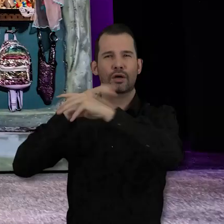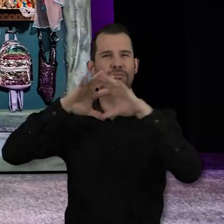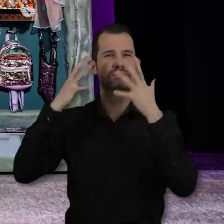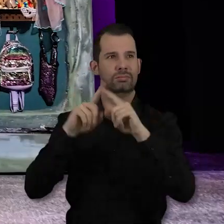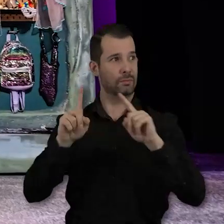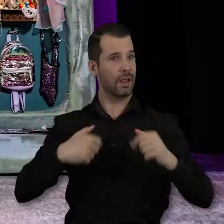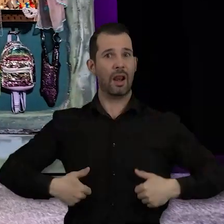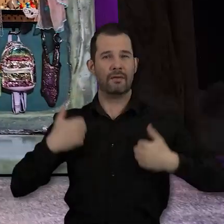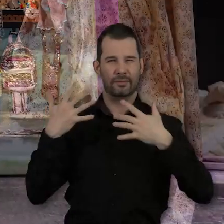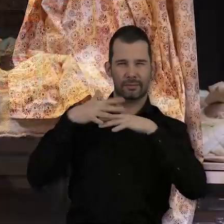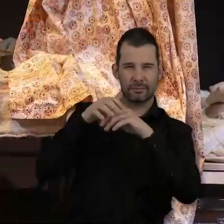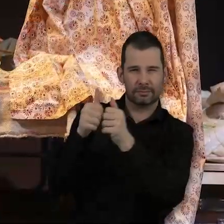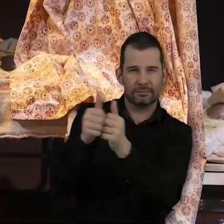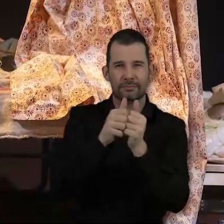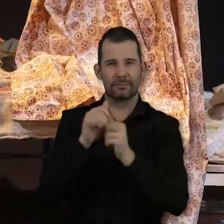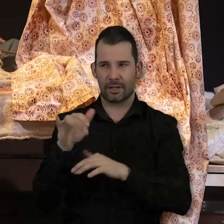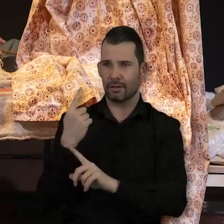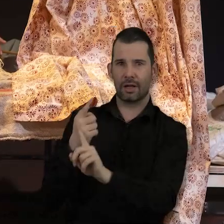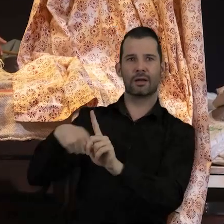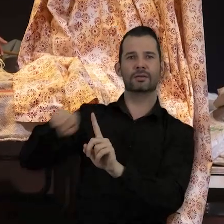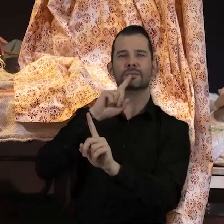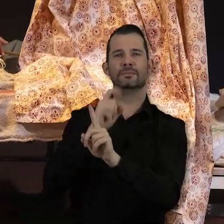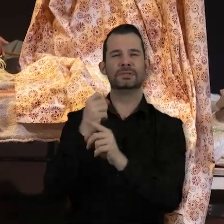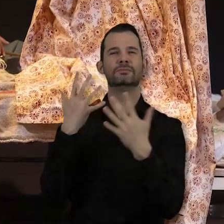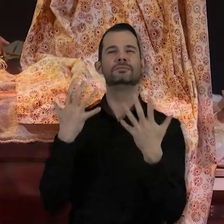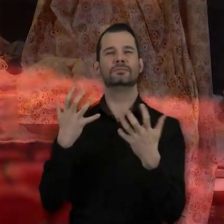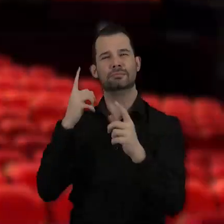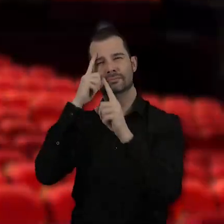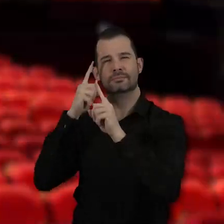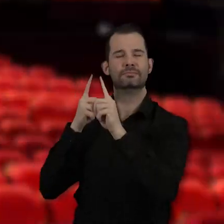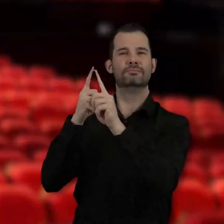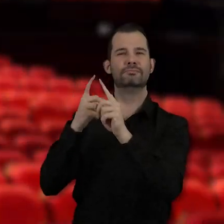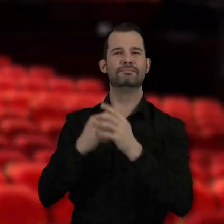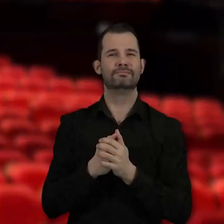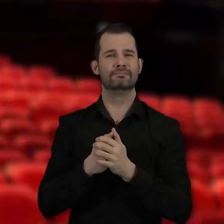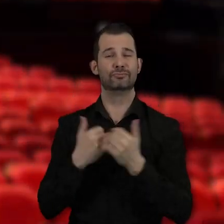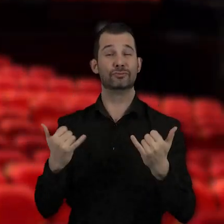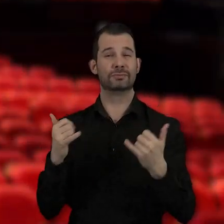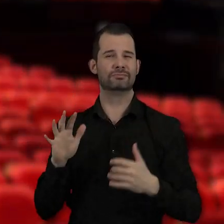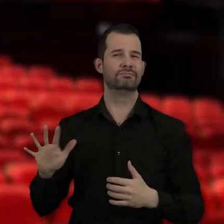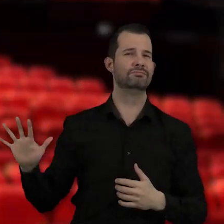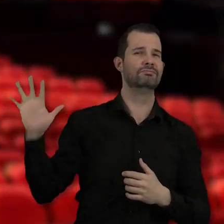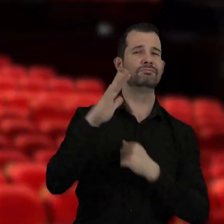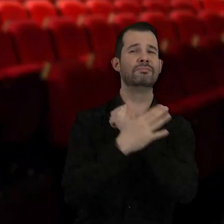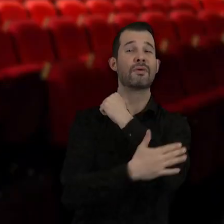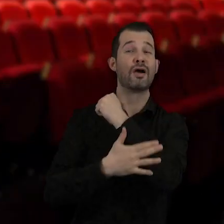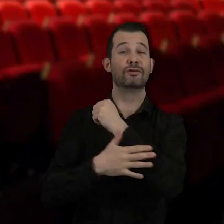dans lequel nous vivons et celui auquel nous aspirons. Today, across our